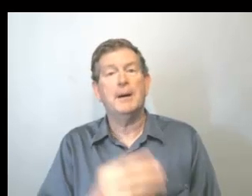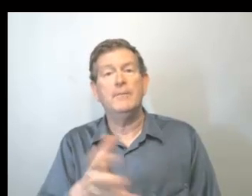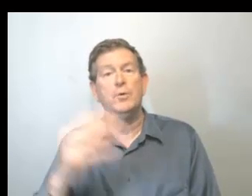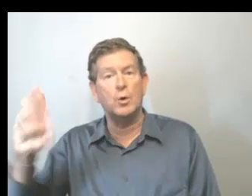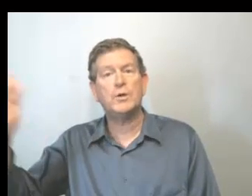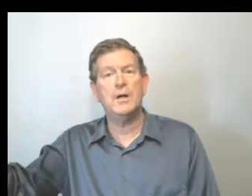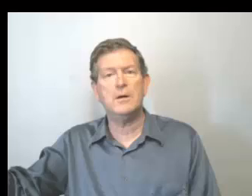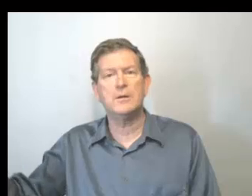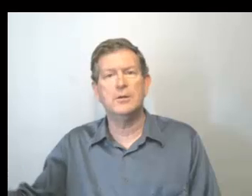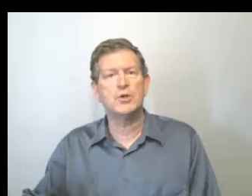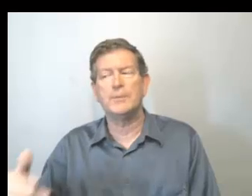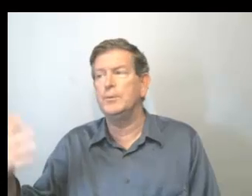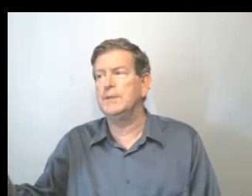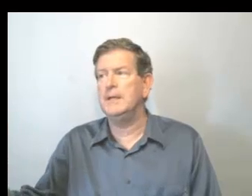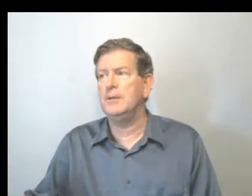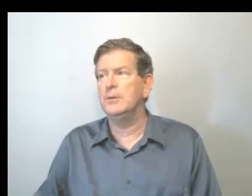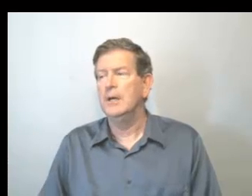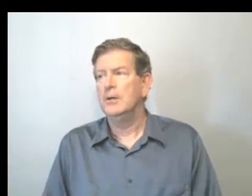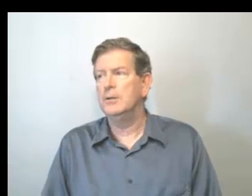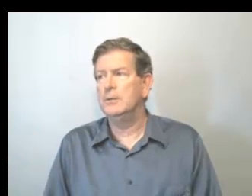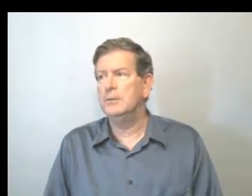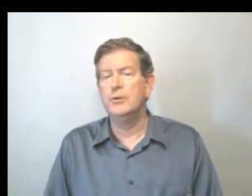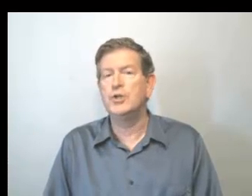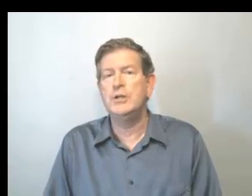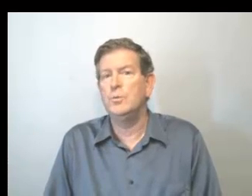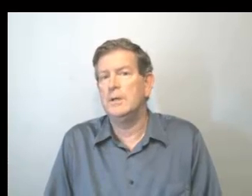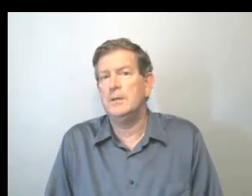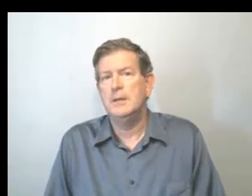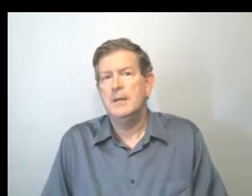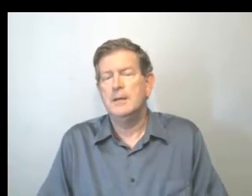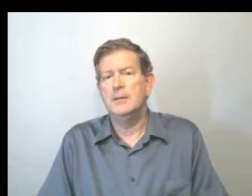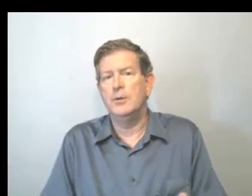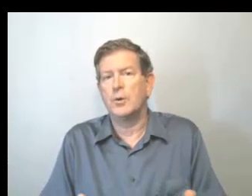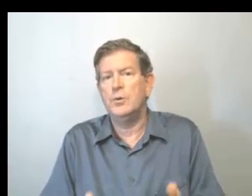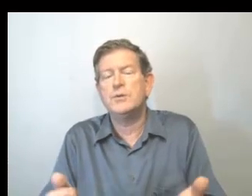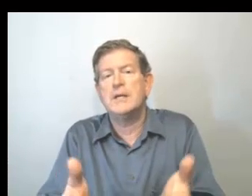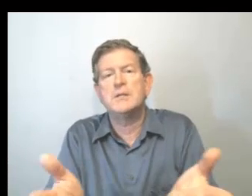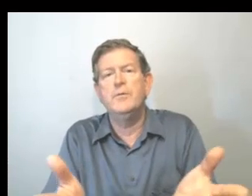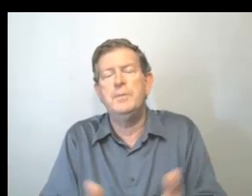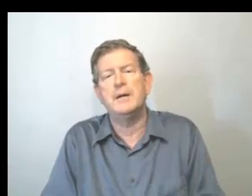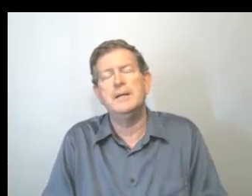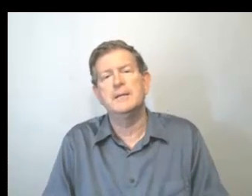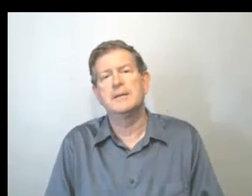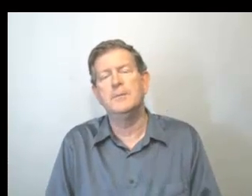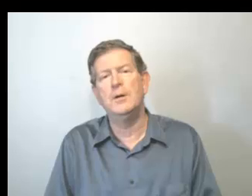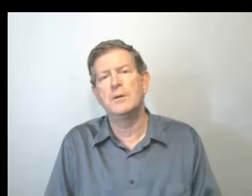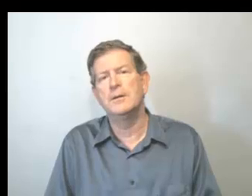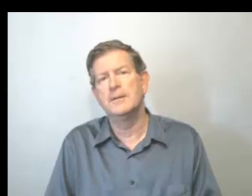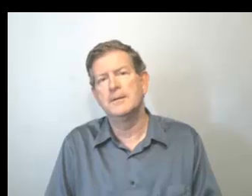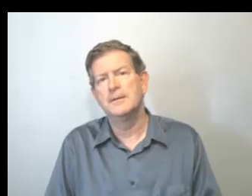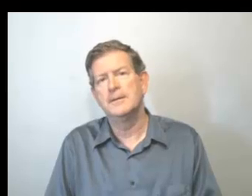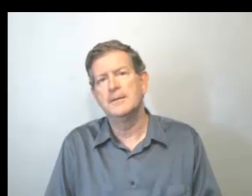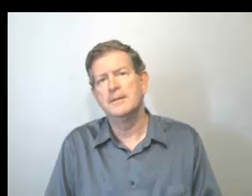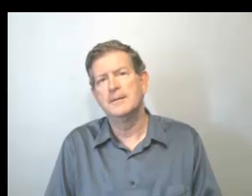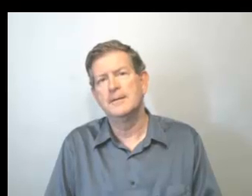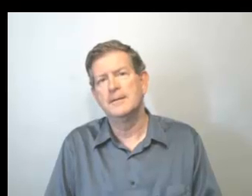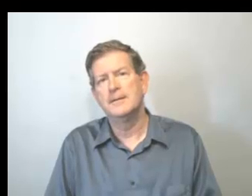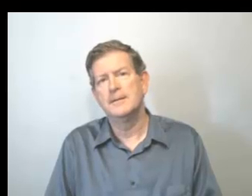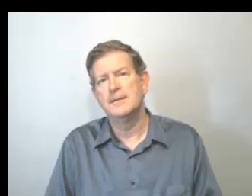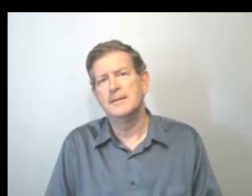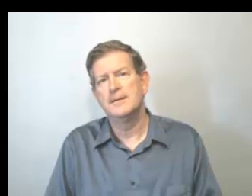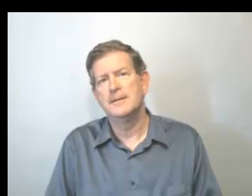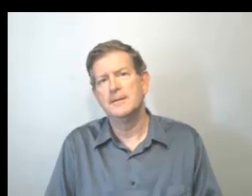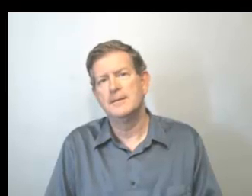D'accord. Parlez-vous d'autres langues? Le japonais, le chinois, le russe? Qu'est-ce que vous parlez comme langue?